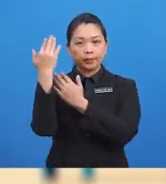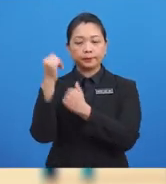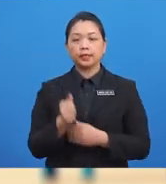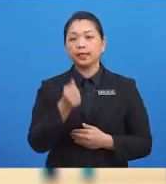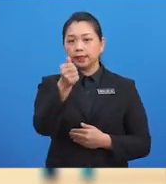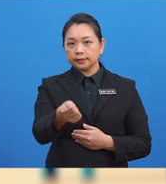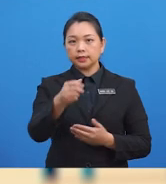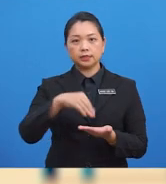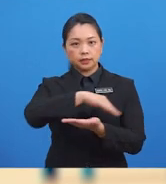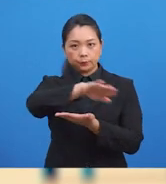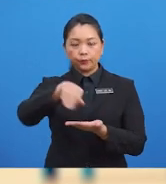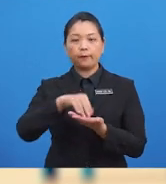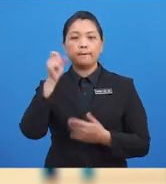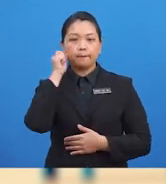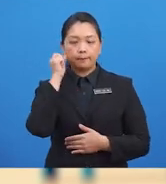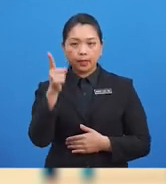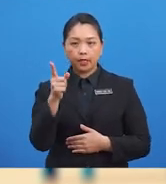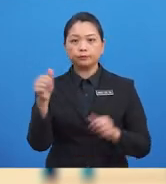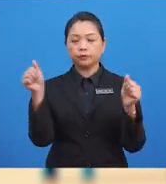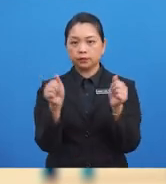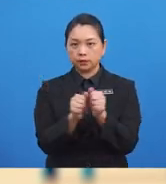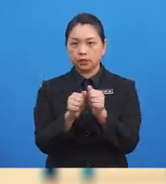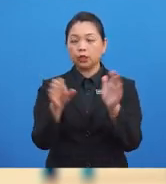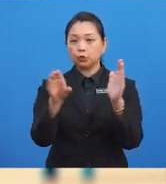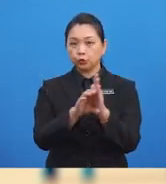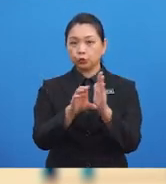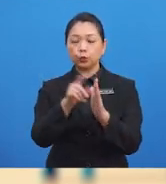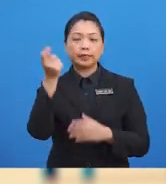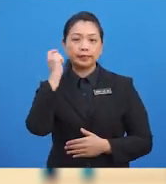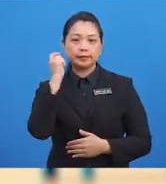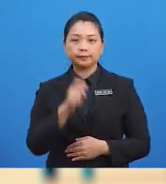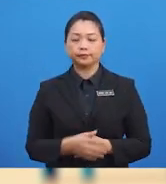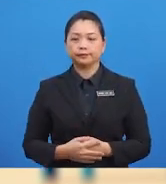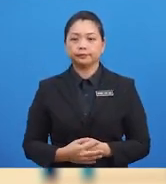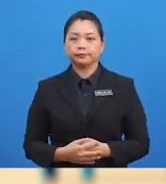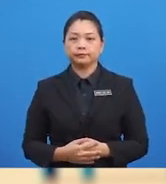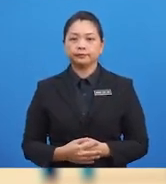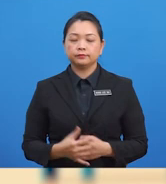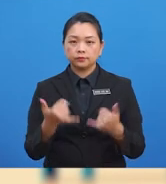Saya harap anda semua faham dengan contoh 1.